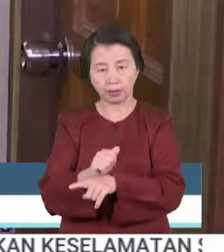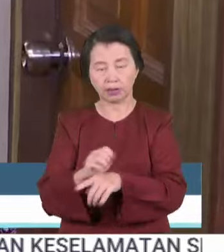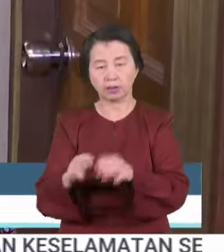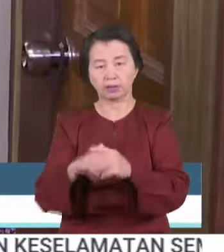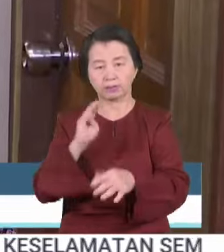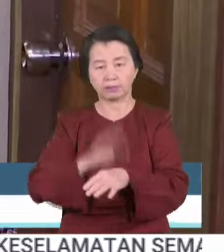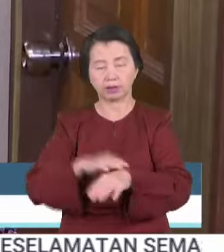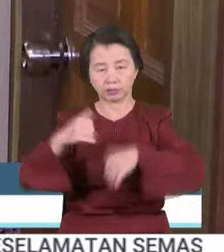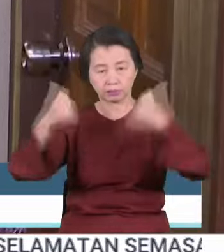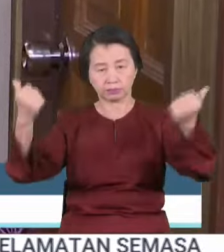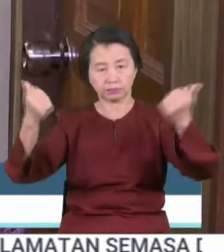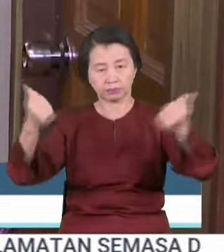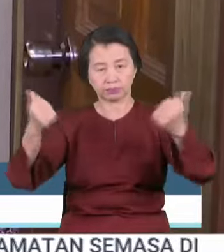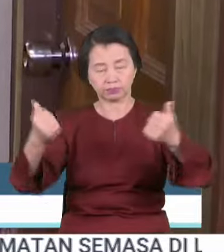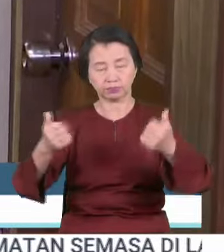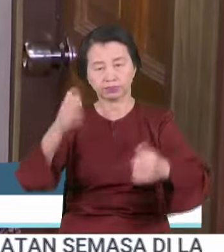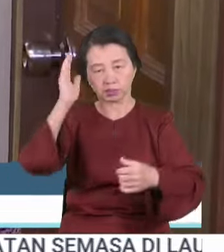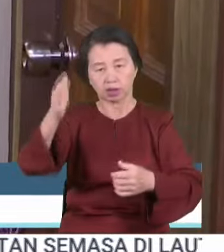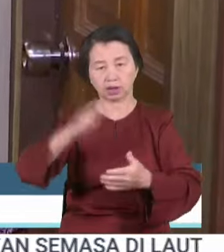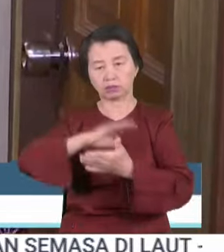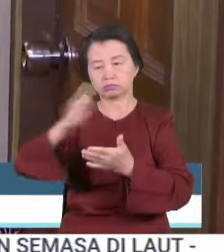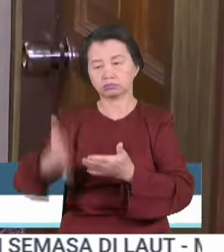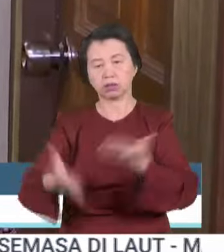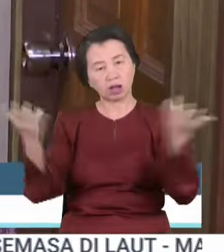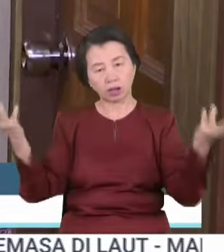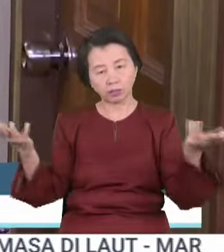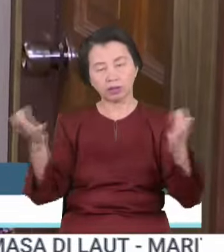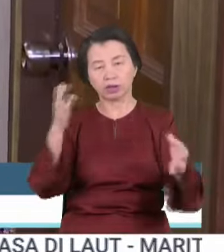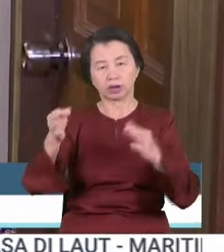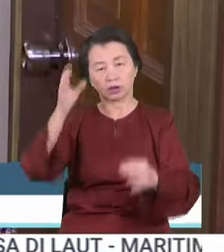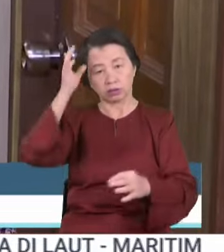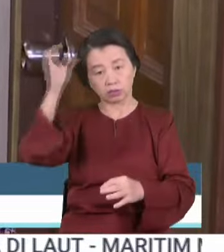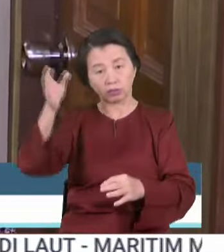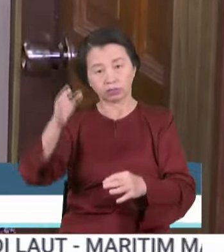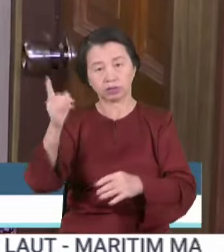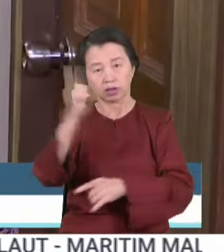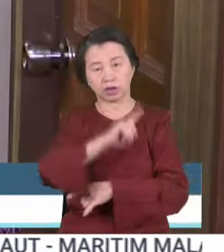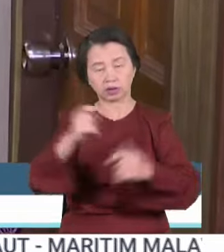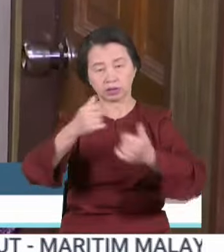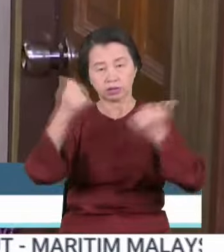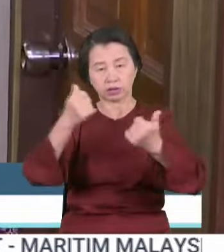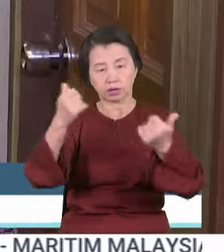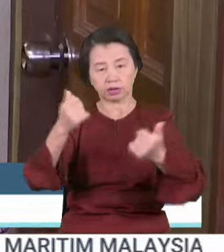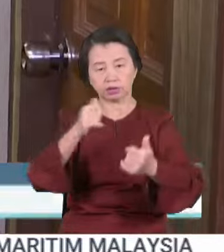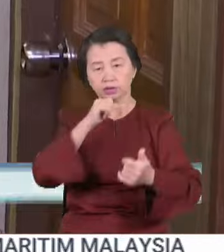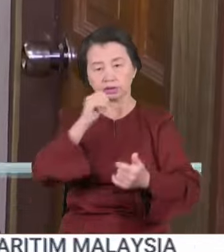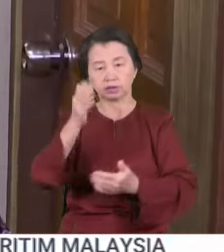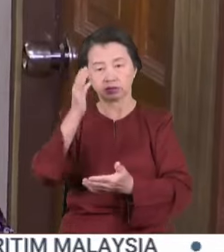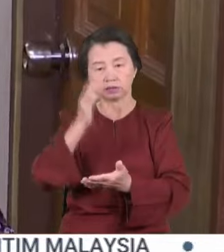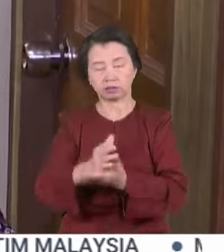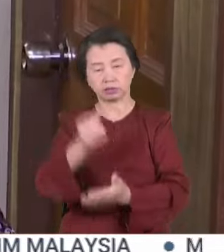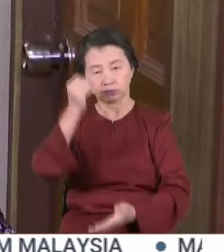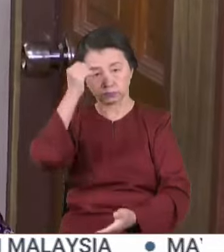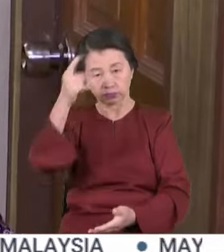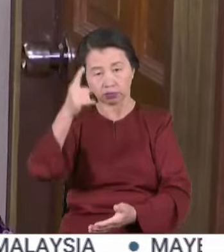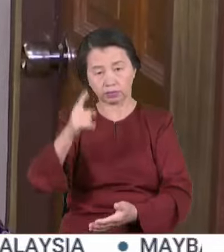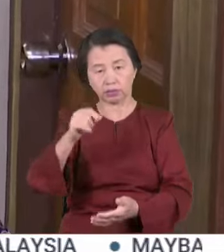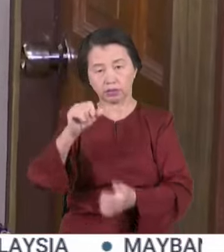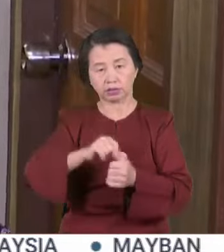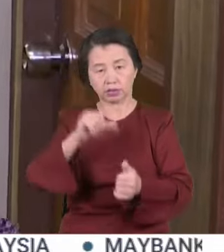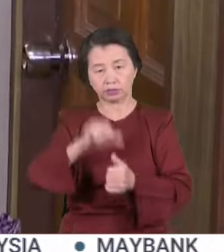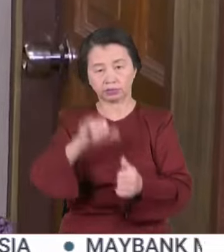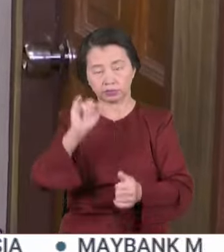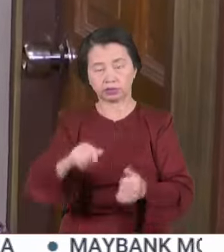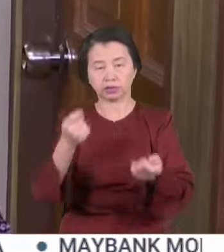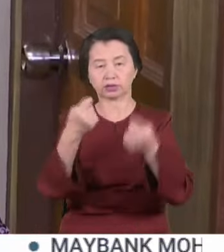semasa perayaan Aidilfitri ini bakal lenyap jika konsep hari kebesaran itu dihayati dan difahami oleh setiap